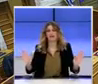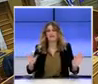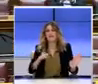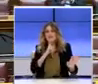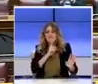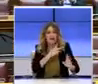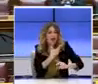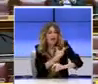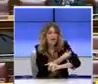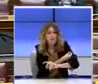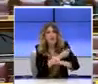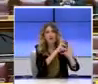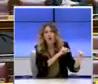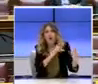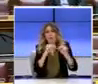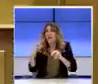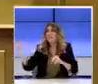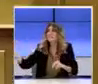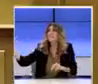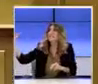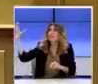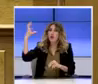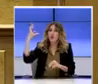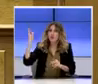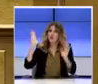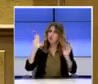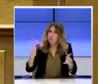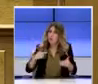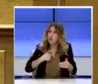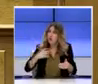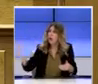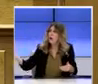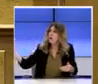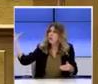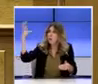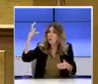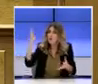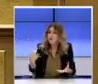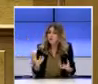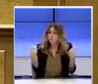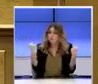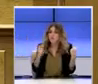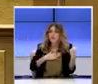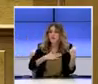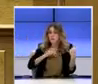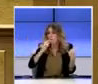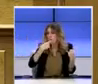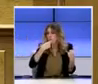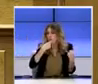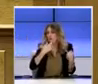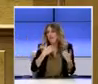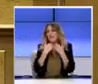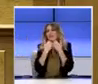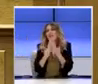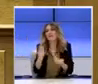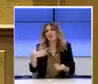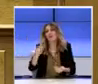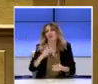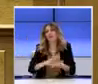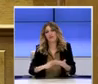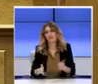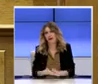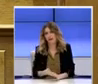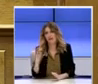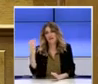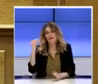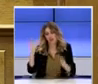η τοποθέτησή σας σήμερα φανερώνει την αιμονή που σας διακατέχει σε κάθε δημόσιο αγαθό. Και ξέρετε, αυτό είναι μια τροχοπέδη